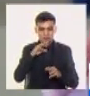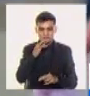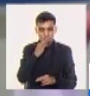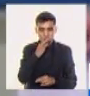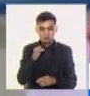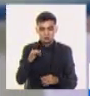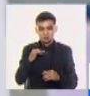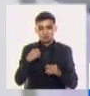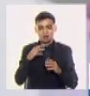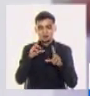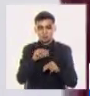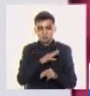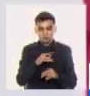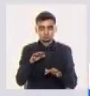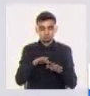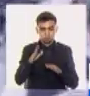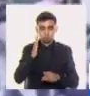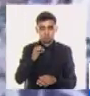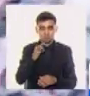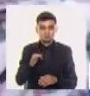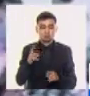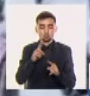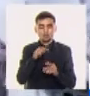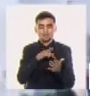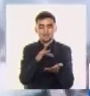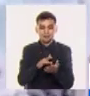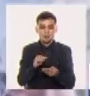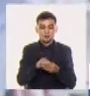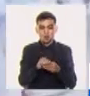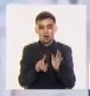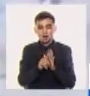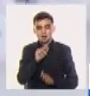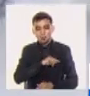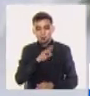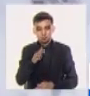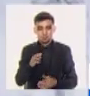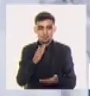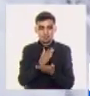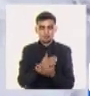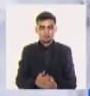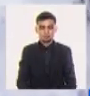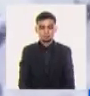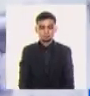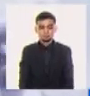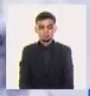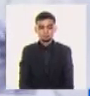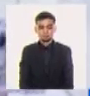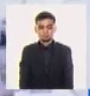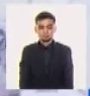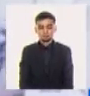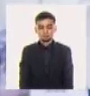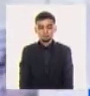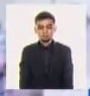обещали во всем разобраться. Это значит, что надежда на то, что центр снова заработает, есть. Жанна Рахимжанова, Елена